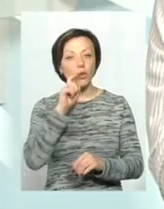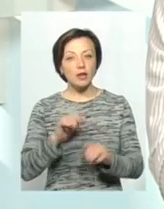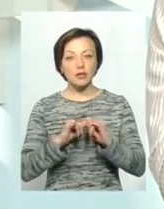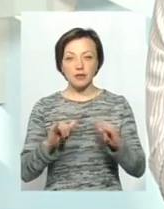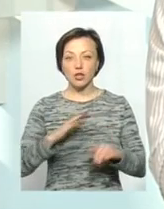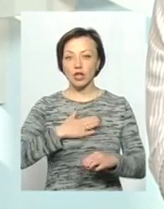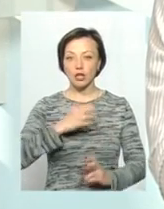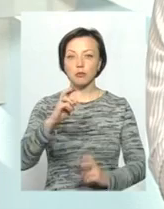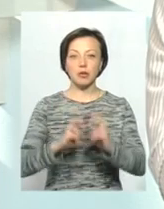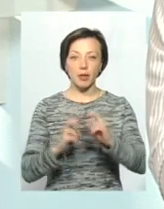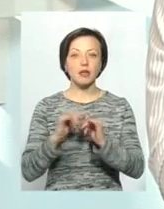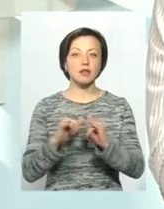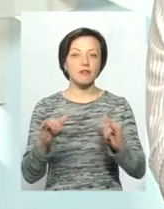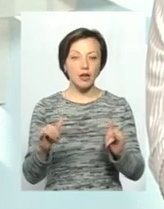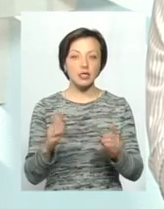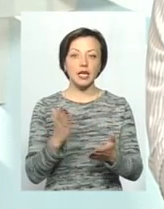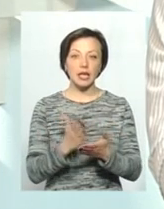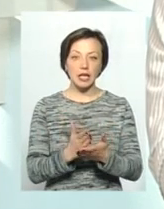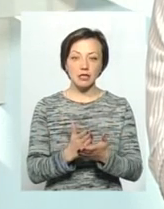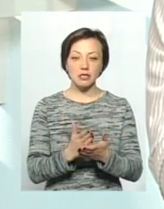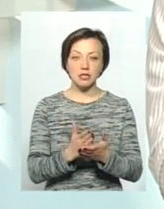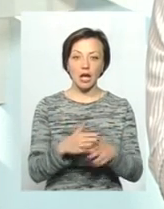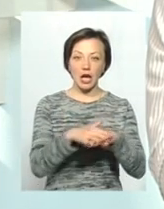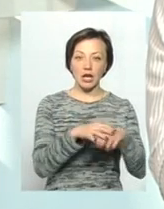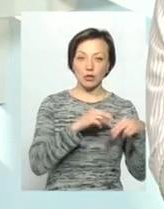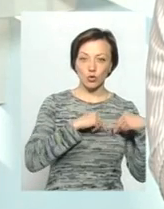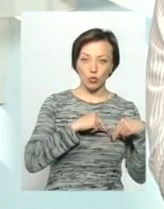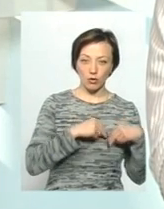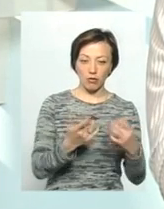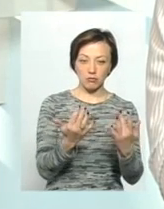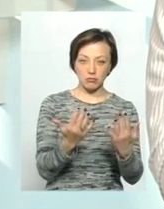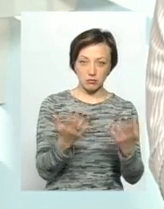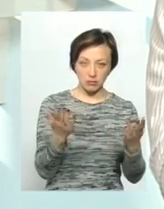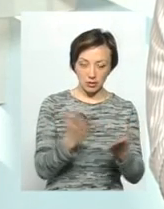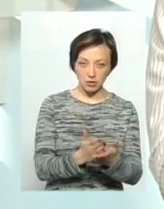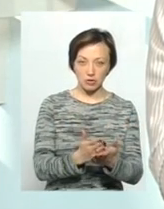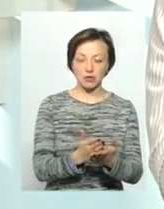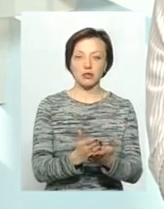і наше підприємство розвивається. Тобто є ринок труда в Україні. Тобто ми